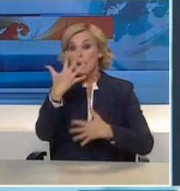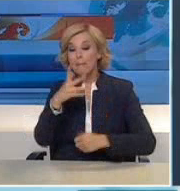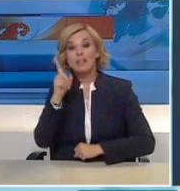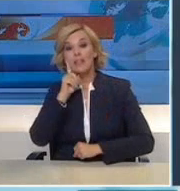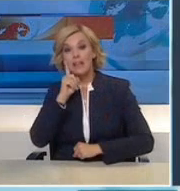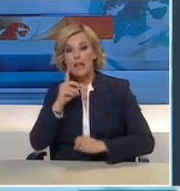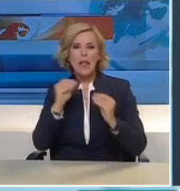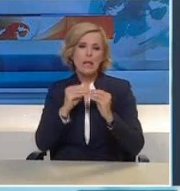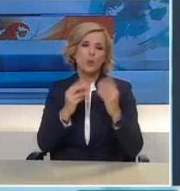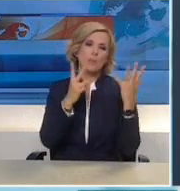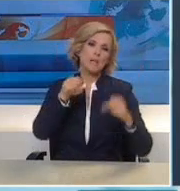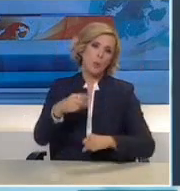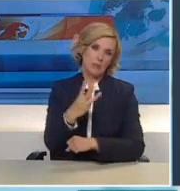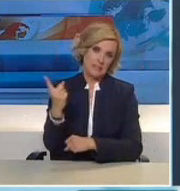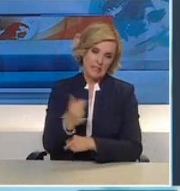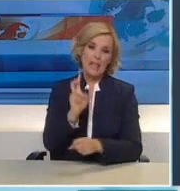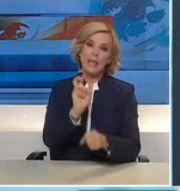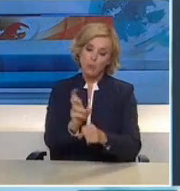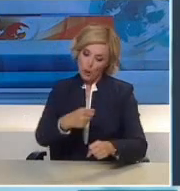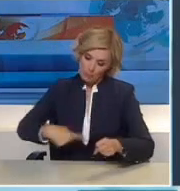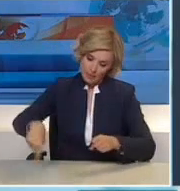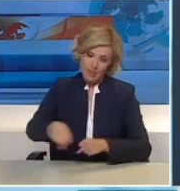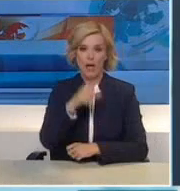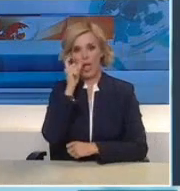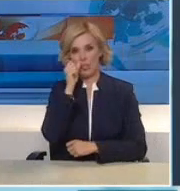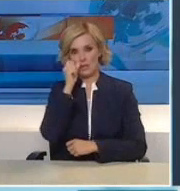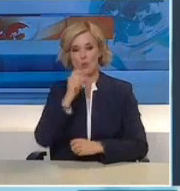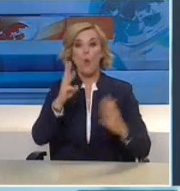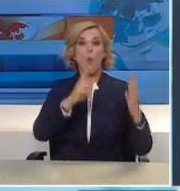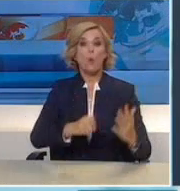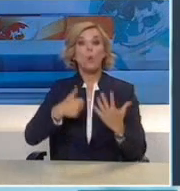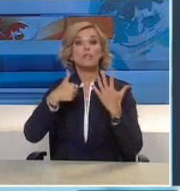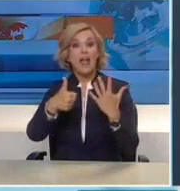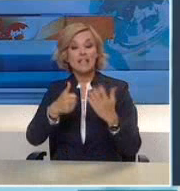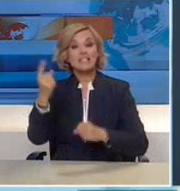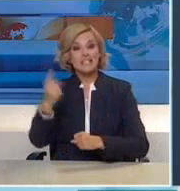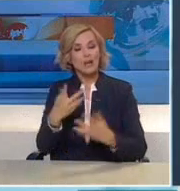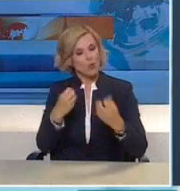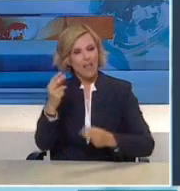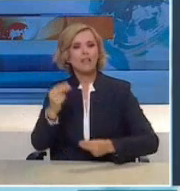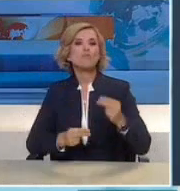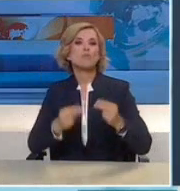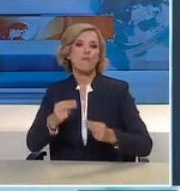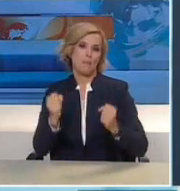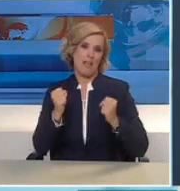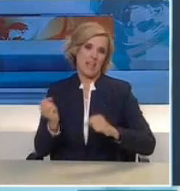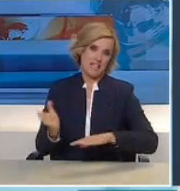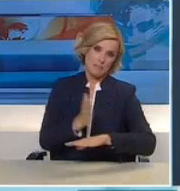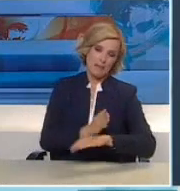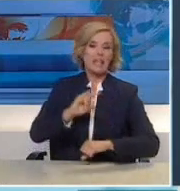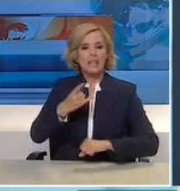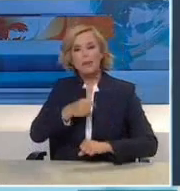το 27,3% και οι υπόλοιποι άνδρες. Το 86% έχει κάποιο υποκείμενο νόσημα ή είναι ηλικιωμένοι 70 ετών και